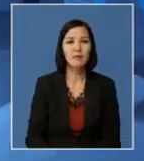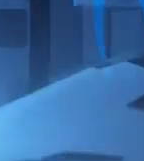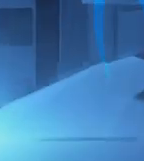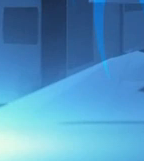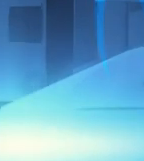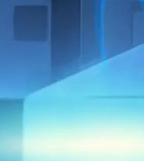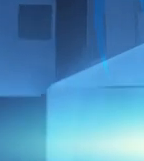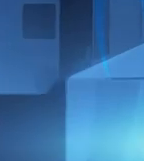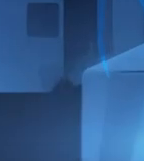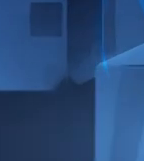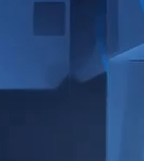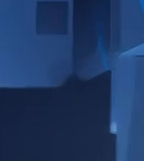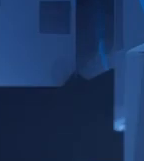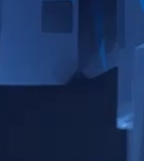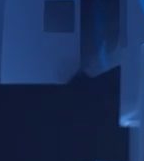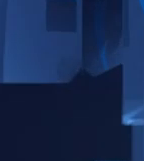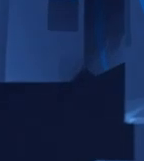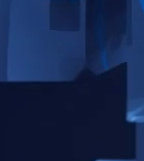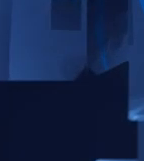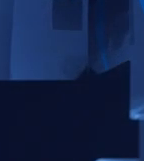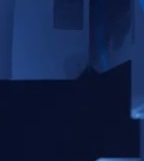Калиев, телеканал ЖТСУ.